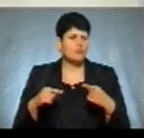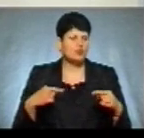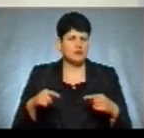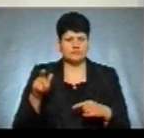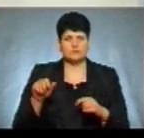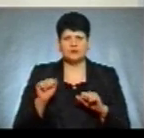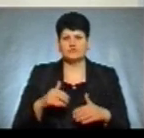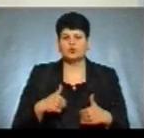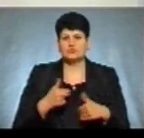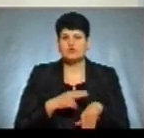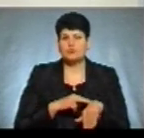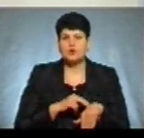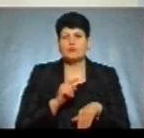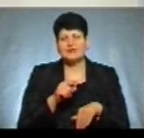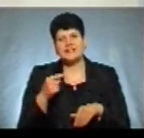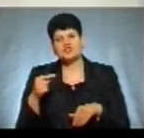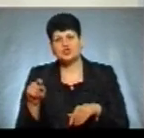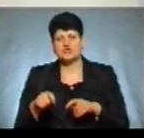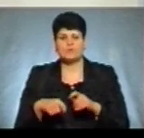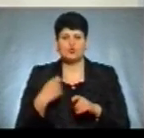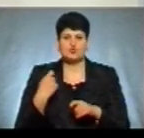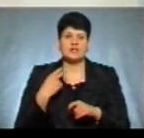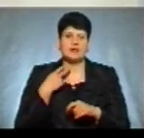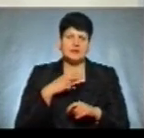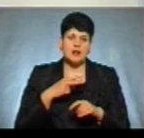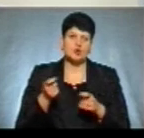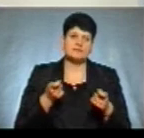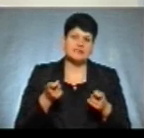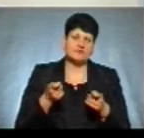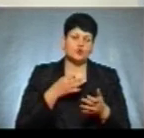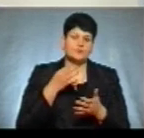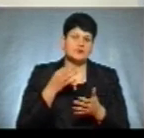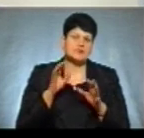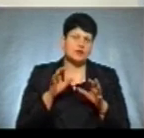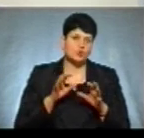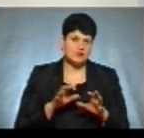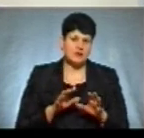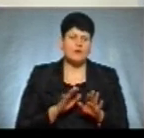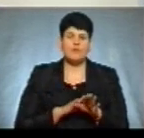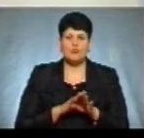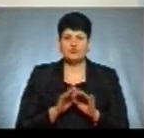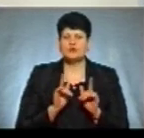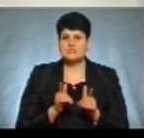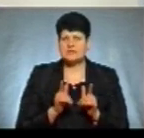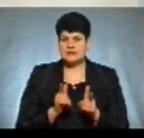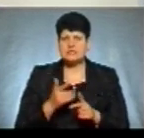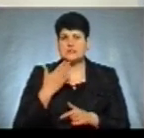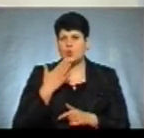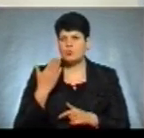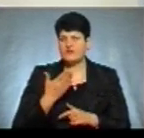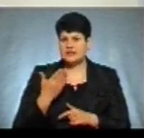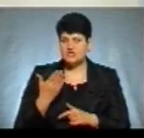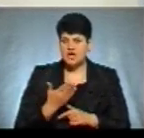про те чи інше порушення адміністративного чи кримінального законодавства. Повністю солідарний з доповідачем. Нас